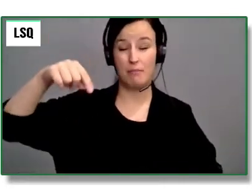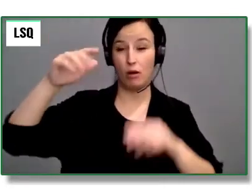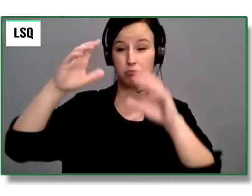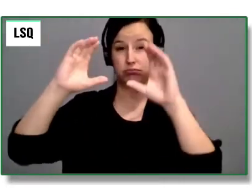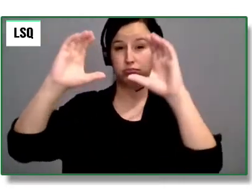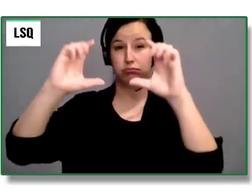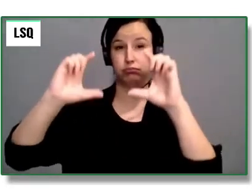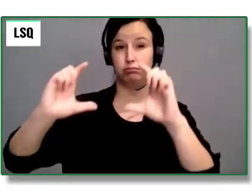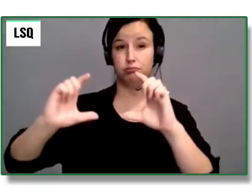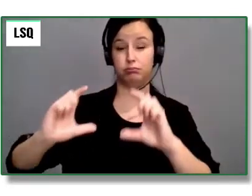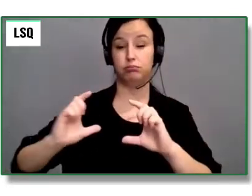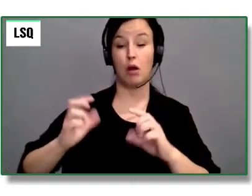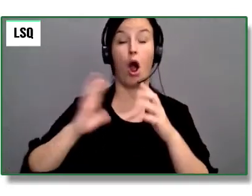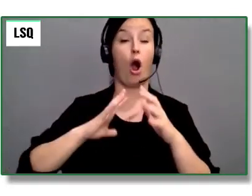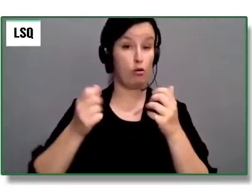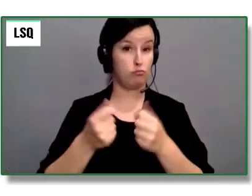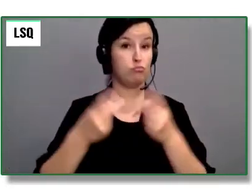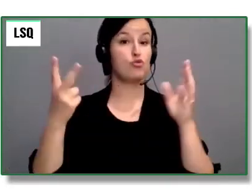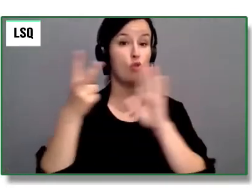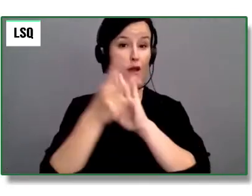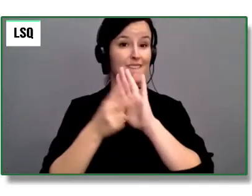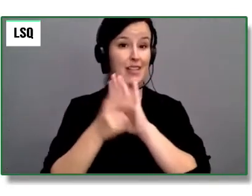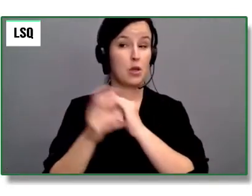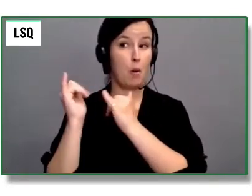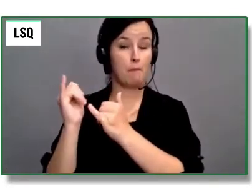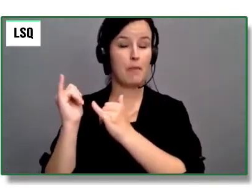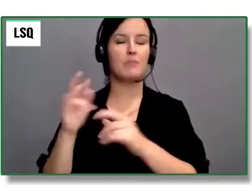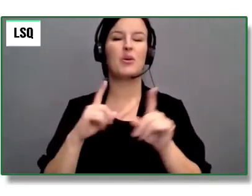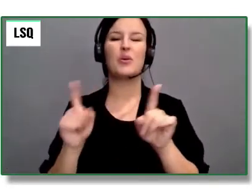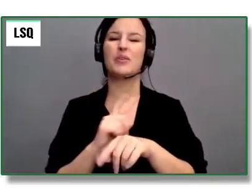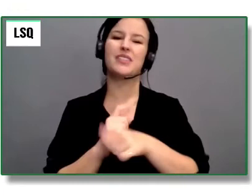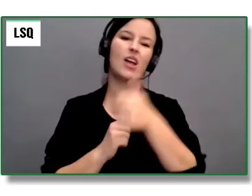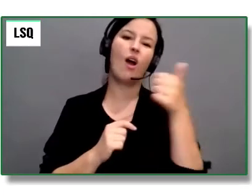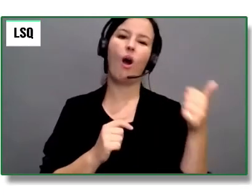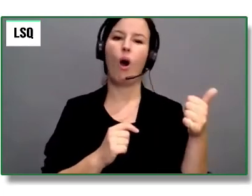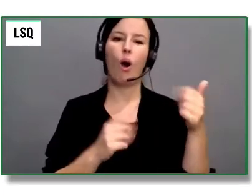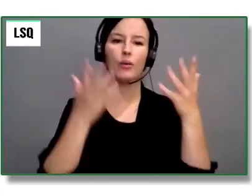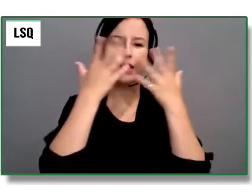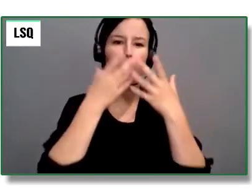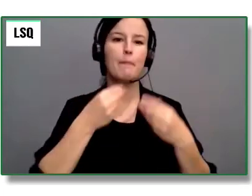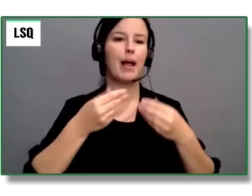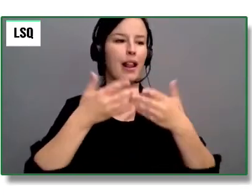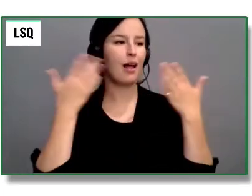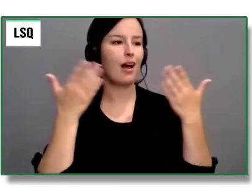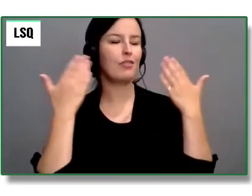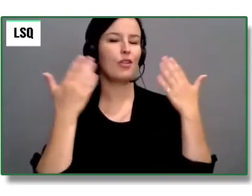cette chaîne, mais il y a aussi d'autres clips, d'autres belles randonnées virtuelles.